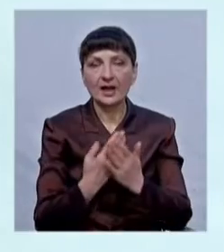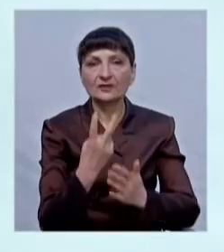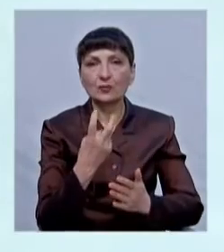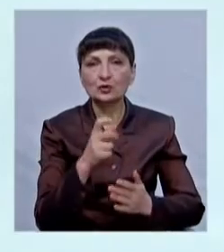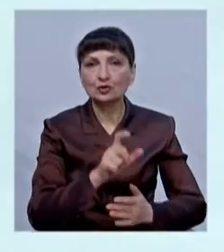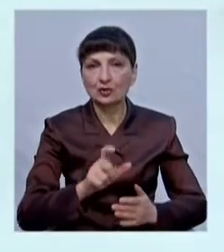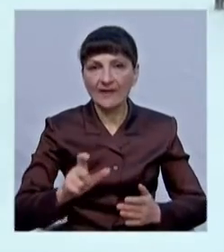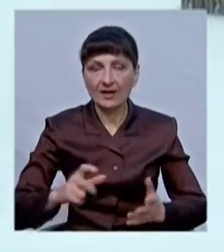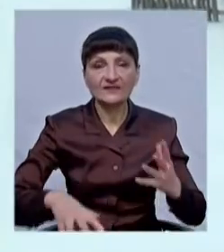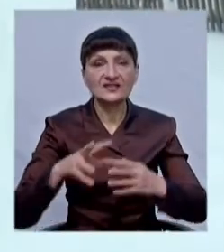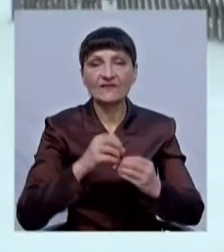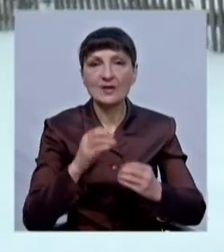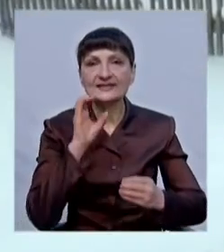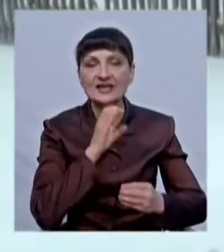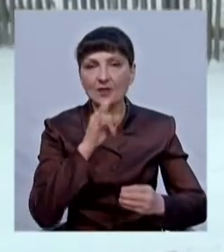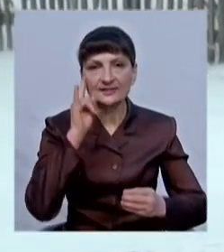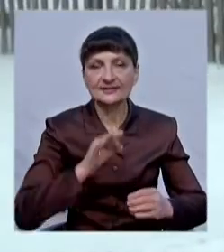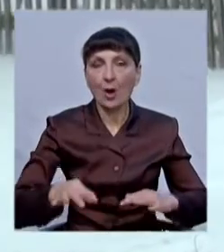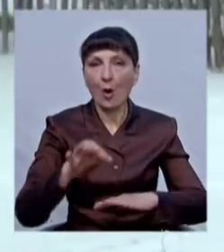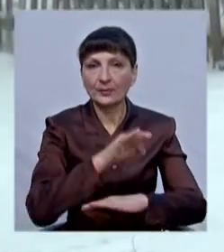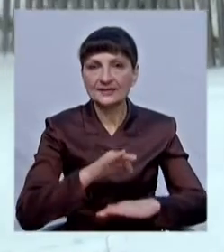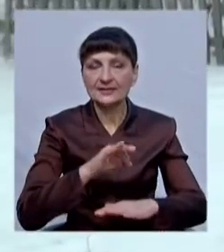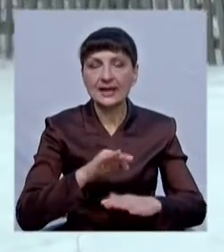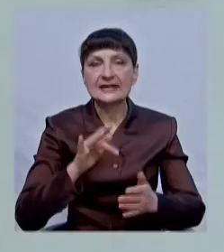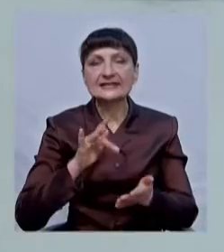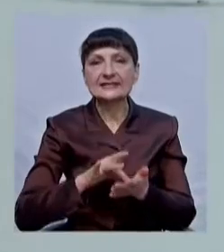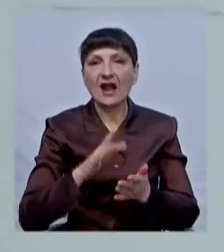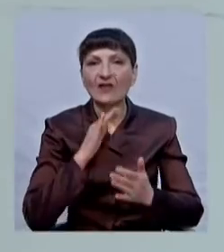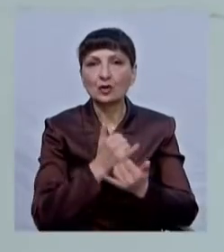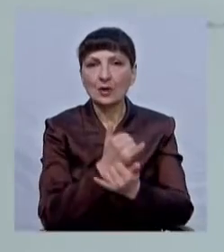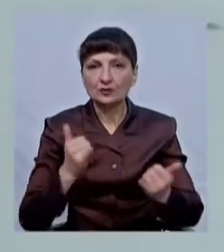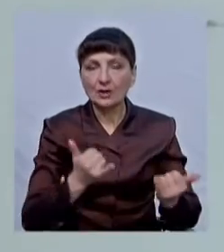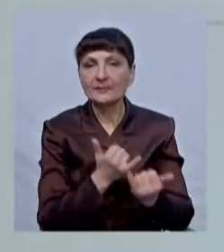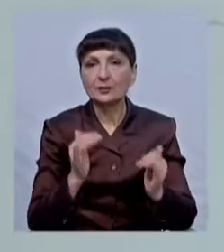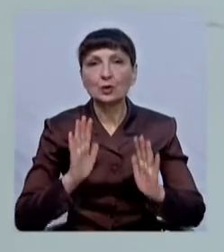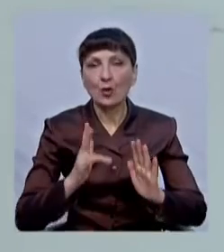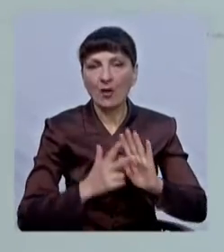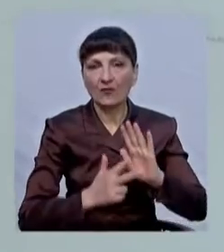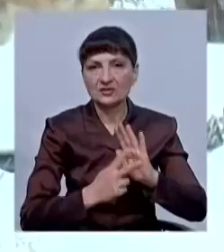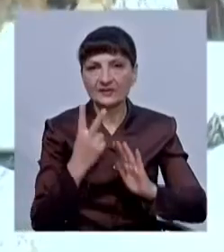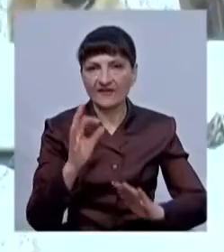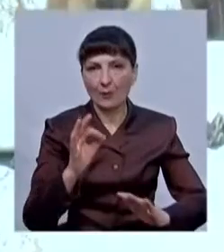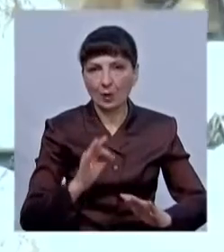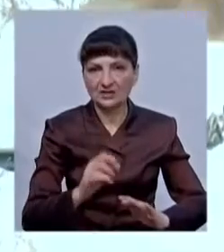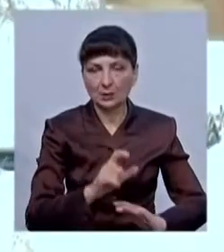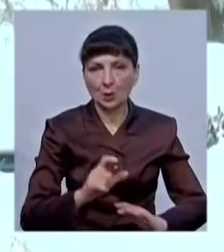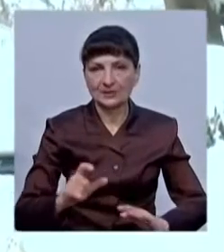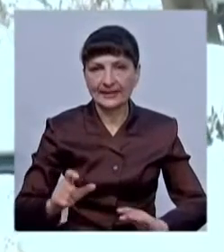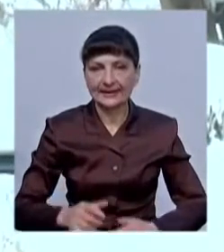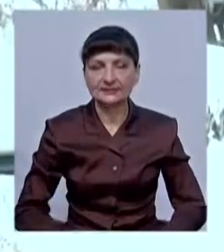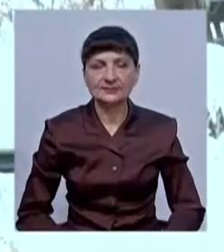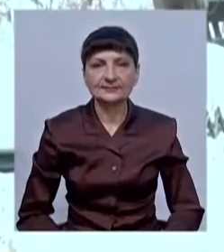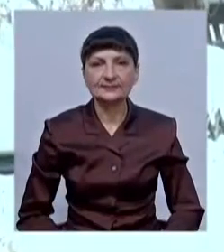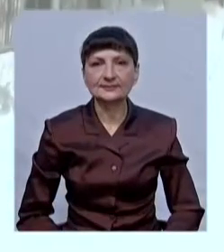200 человек. Всего же в Североказахстанской области централизованным водоснабжением обеспечено 82% жителей.